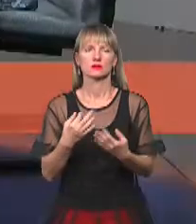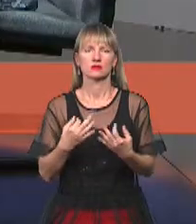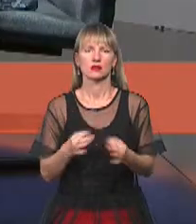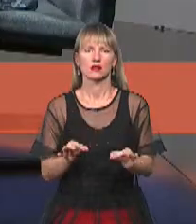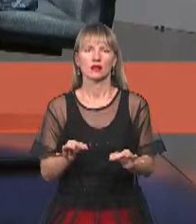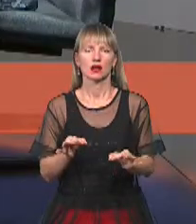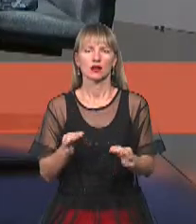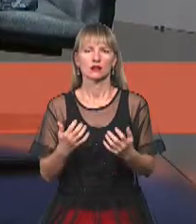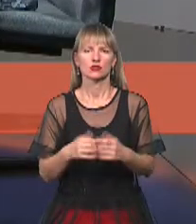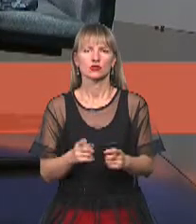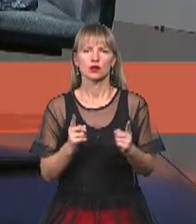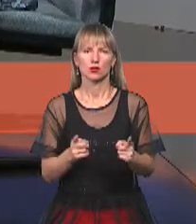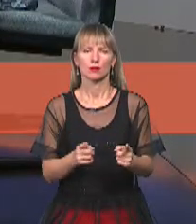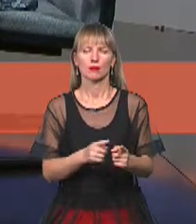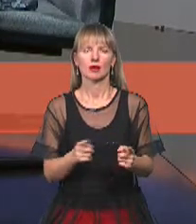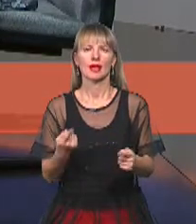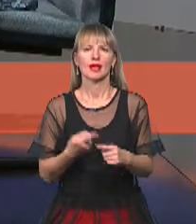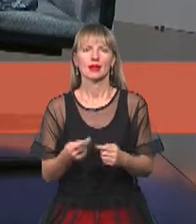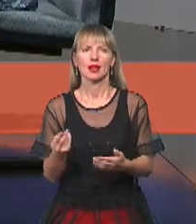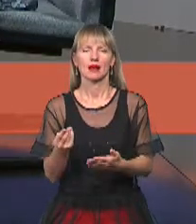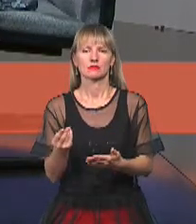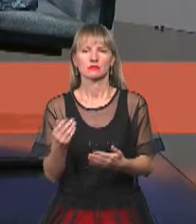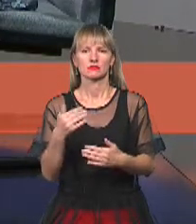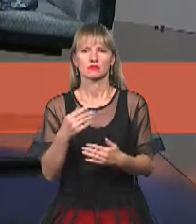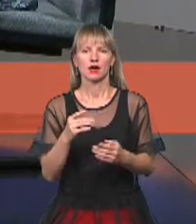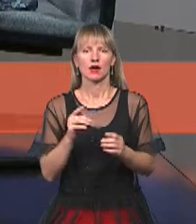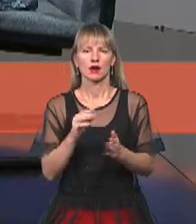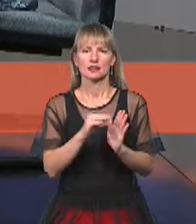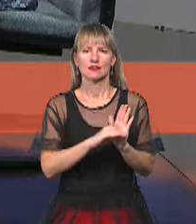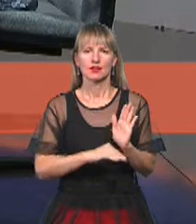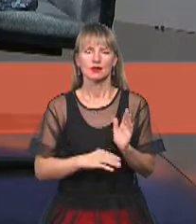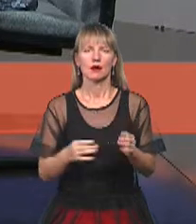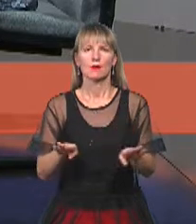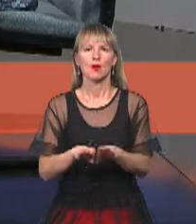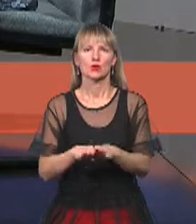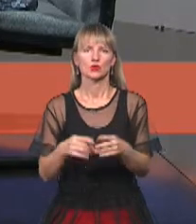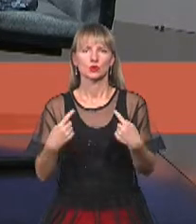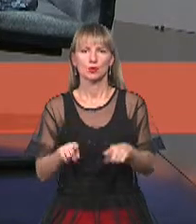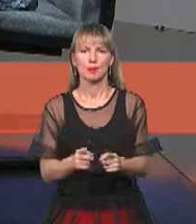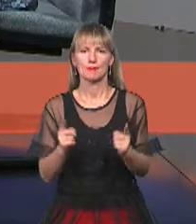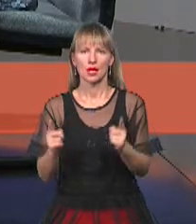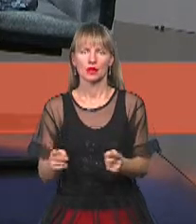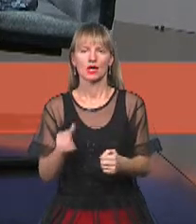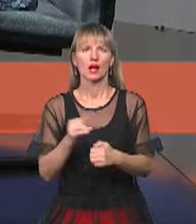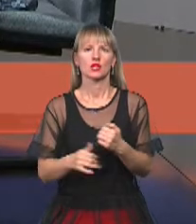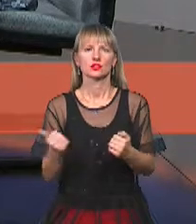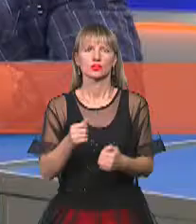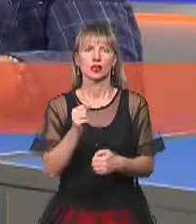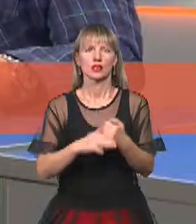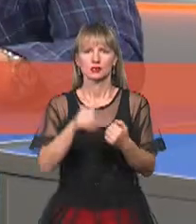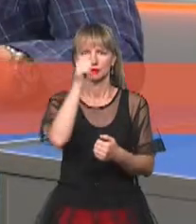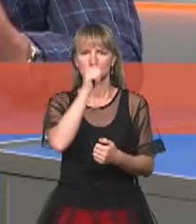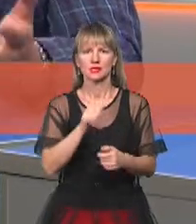за певний період. Ця картина порівнюється до попереднього періоду, ці звіти формуються щотижня,